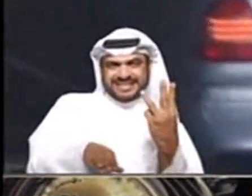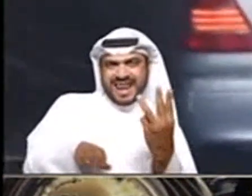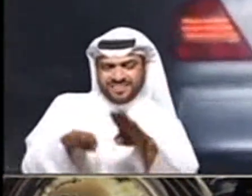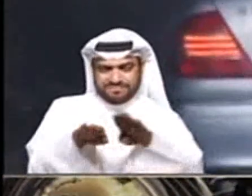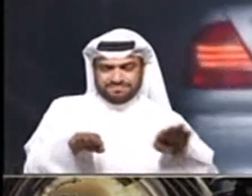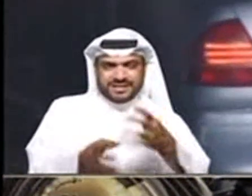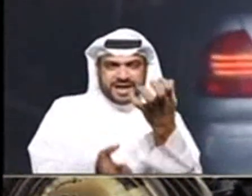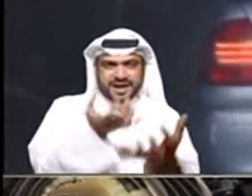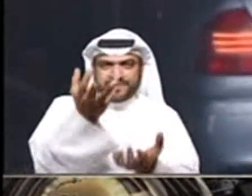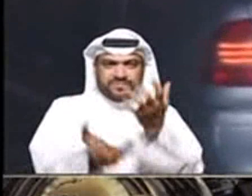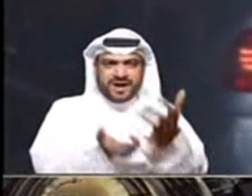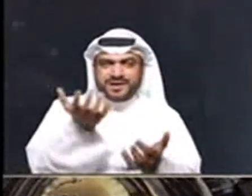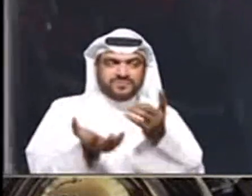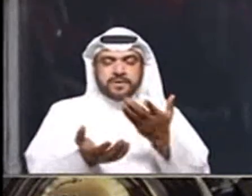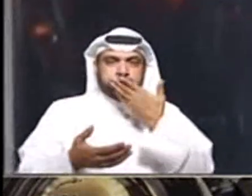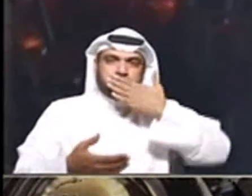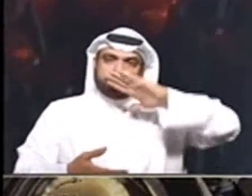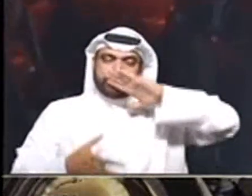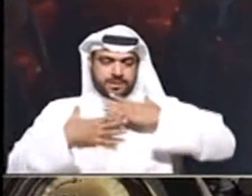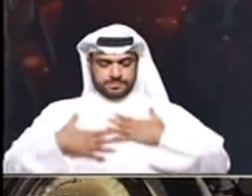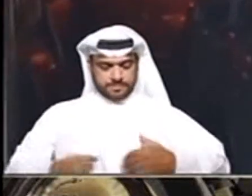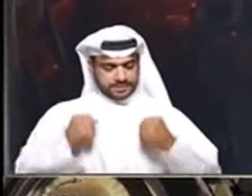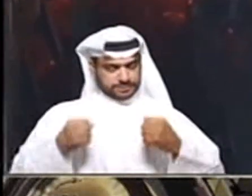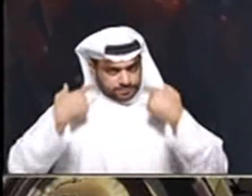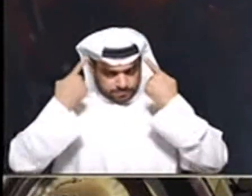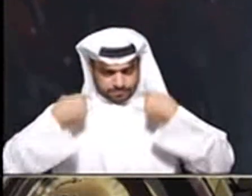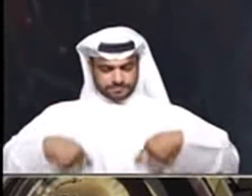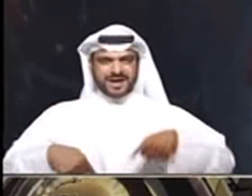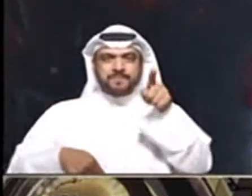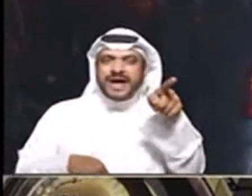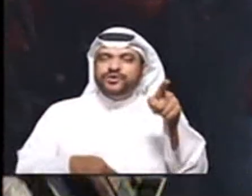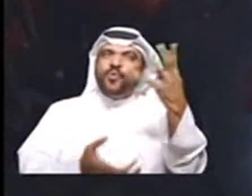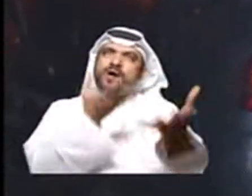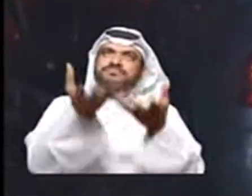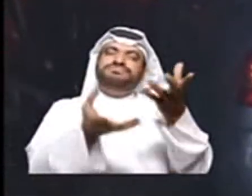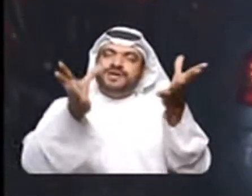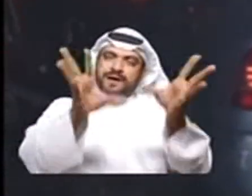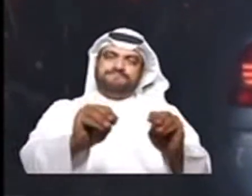مشيرة إلى أن الحادث لم يوقع أي إصابات بشرية واقتصر على أضرار مادية فقط.